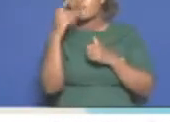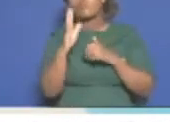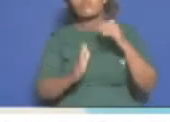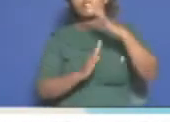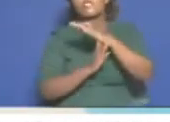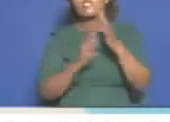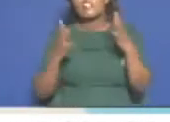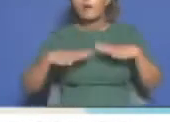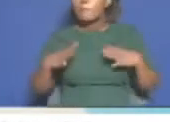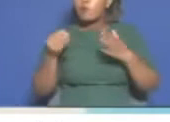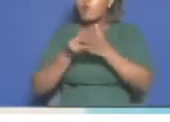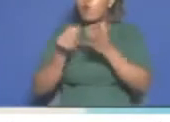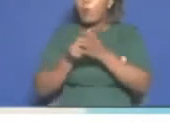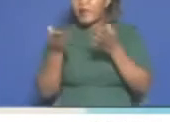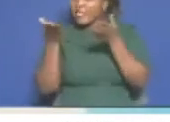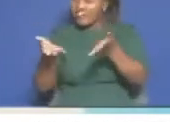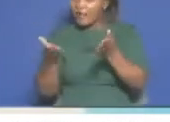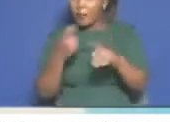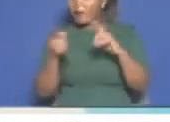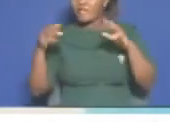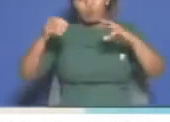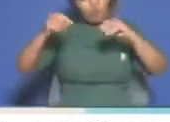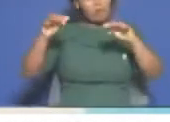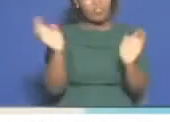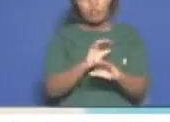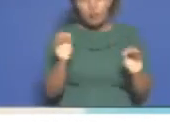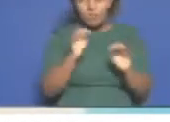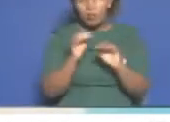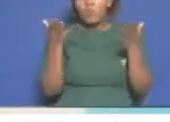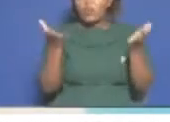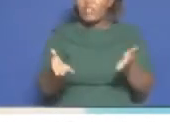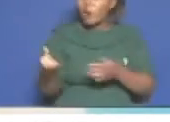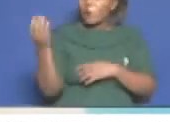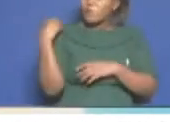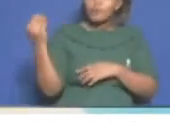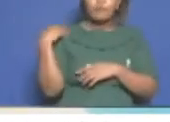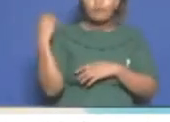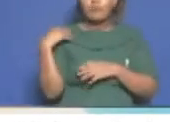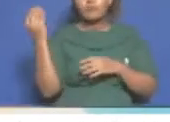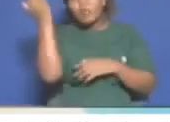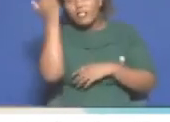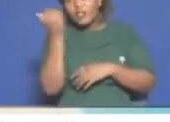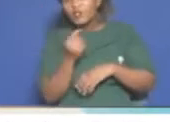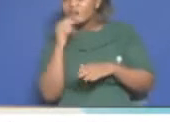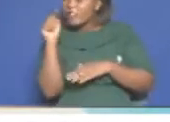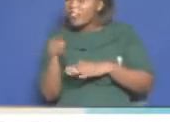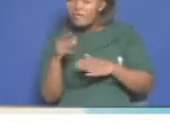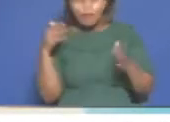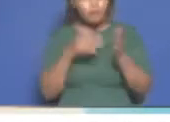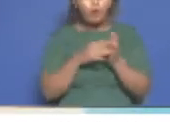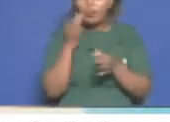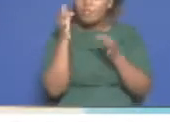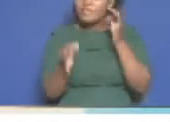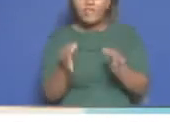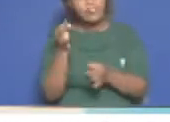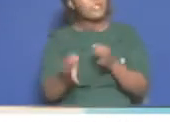ambao wako na pesa na hawana qualifications. So wanasumbua watu kwa makoti wakisema hii vitu inahujumu haki, haki na shangani